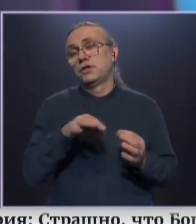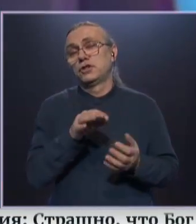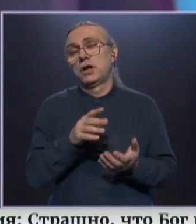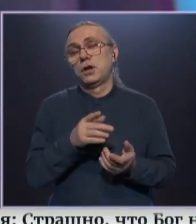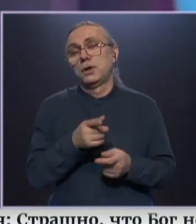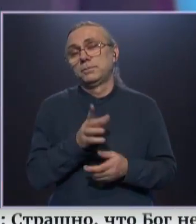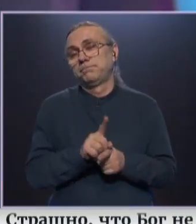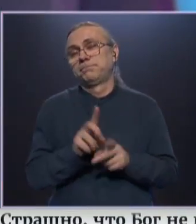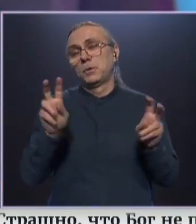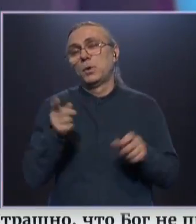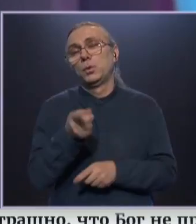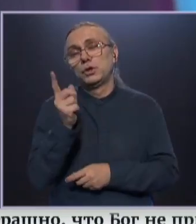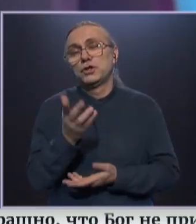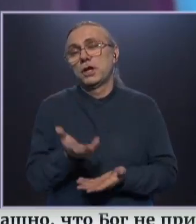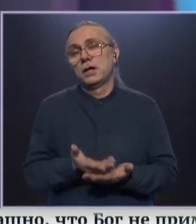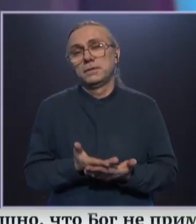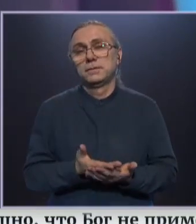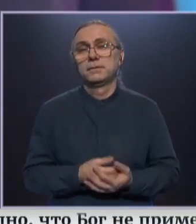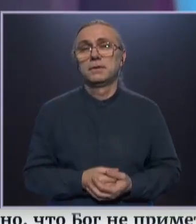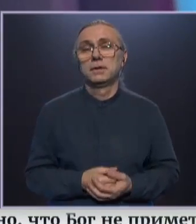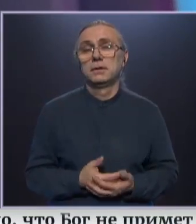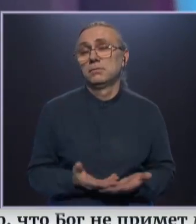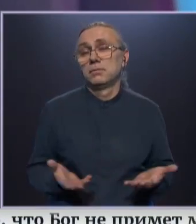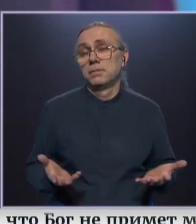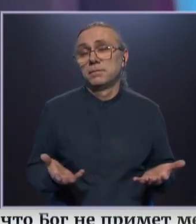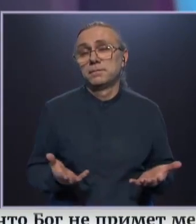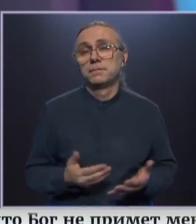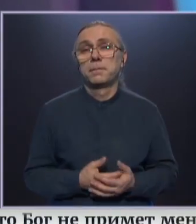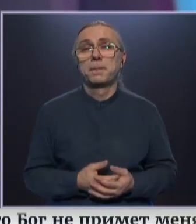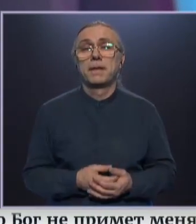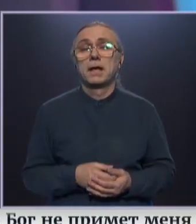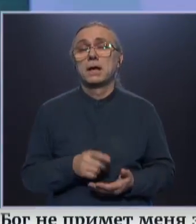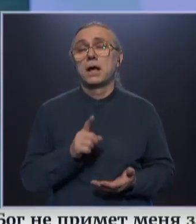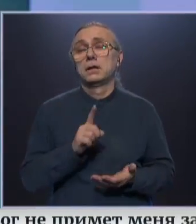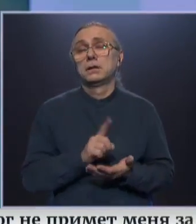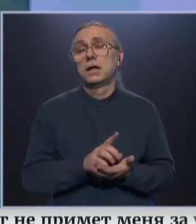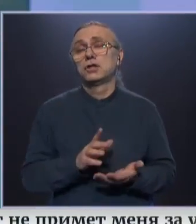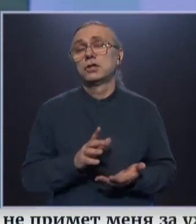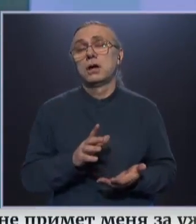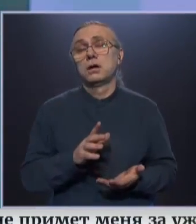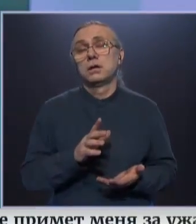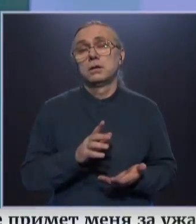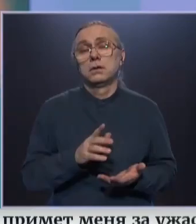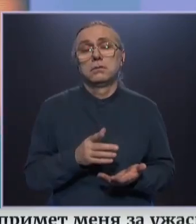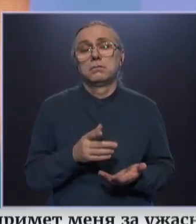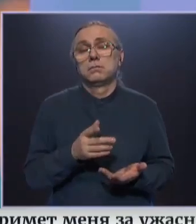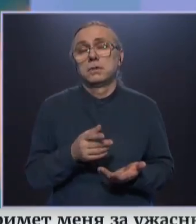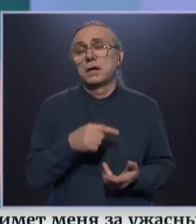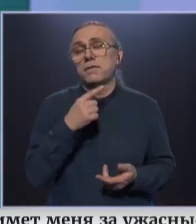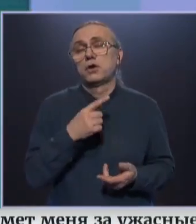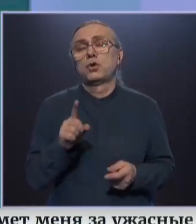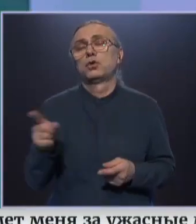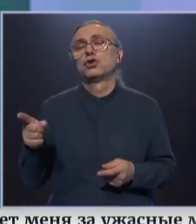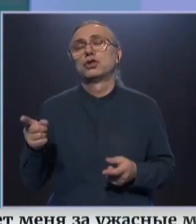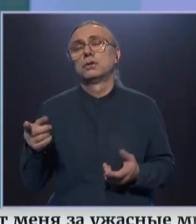а семья вот как-то так. Я не говорю, что они должны впроголодь жить, а он там должен шиковать, конечно.